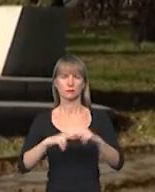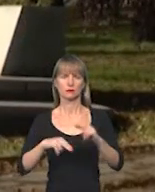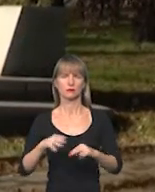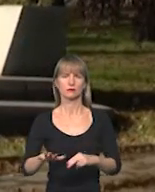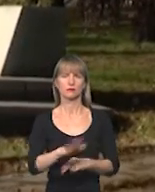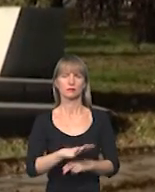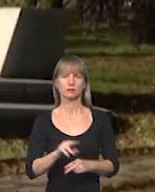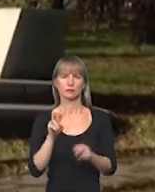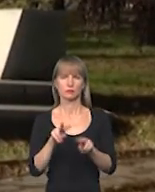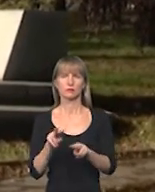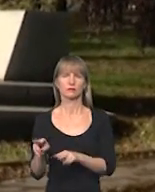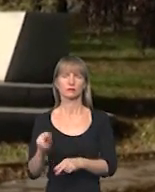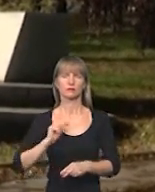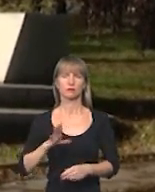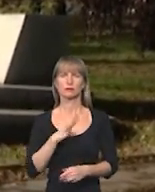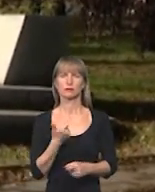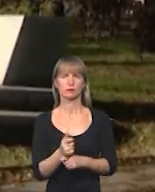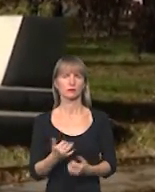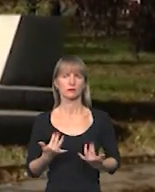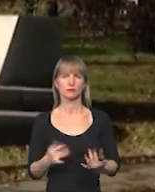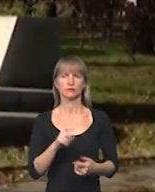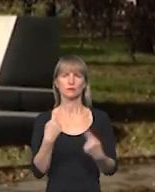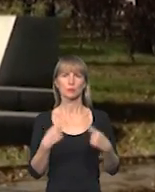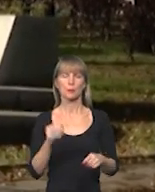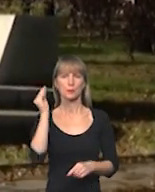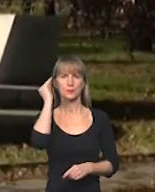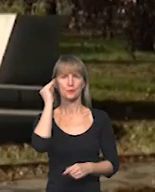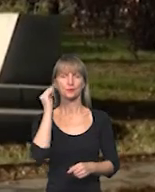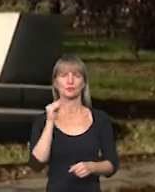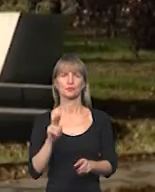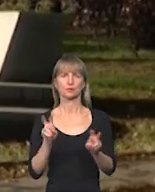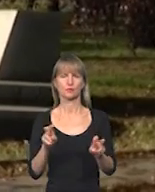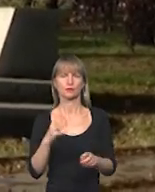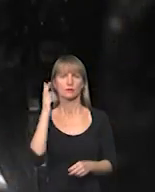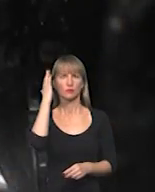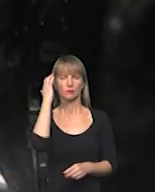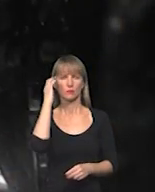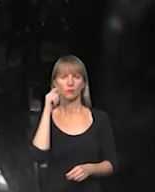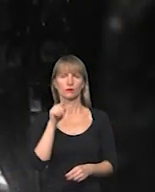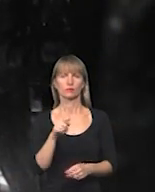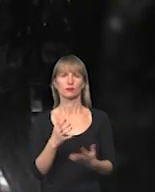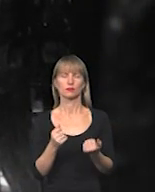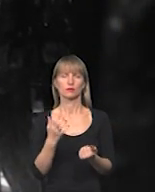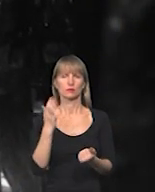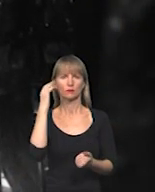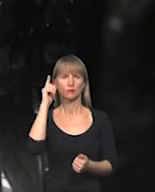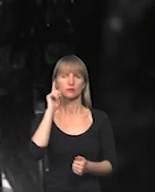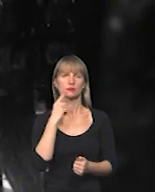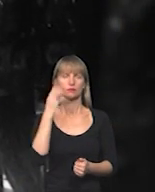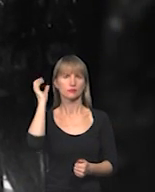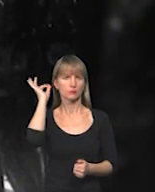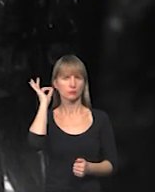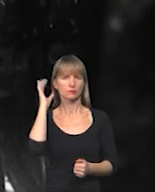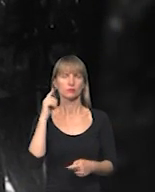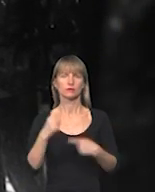контролював роботу і був дуже вимогливим. За іншою версією, прізвисько Чорний вказувало на темний колір волосся.